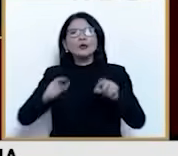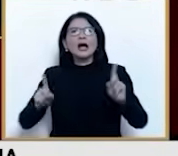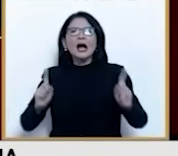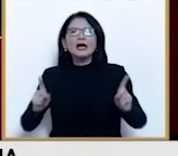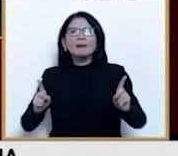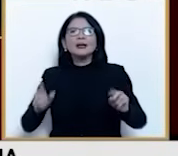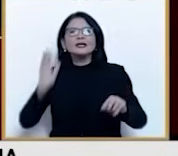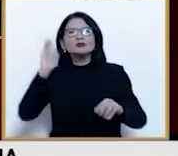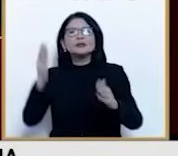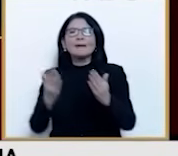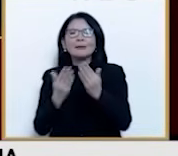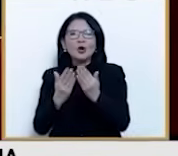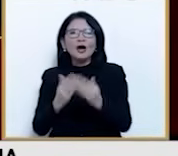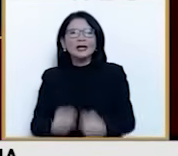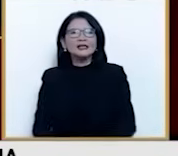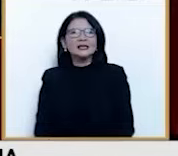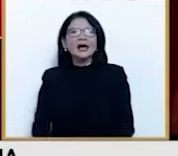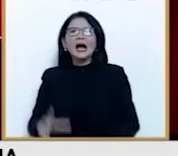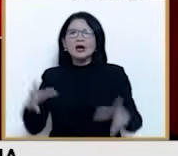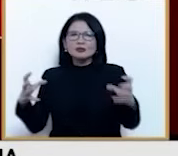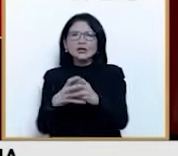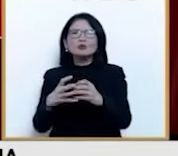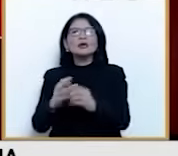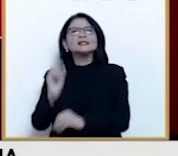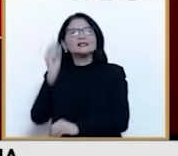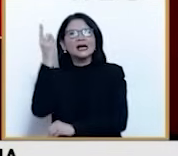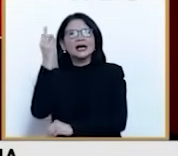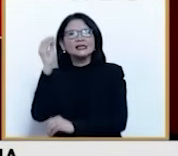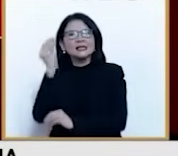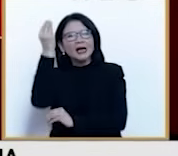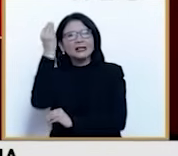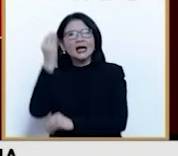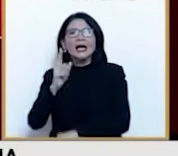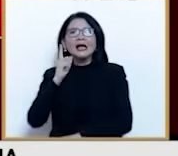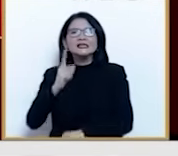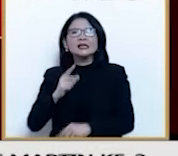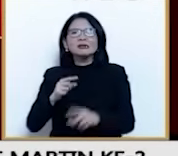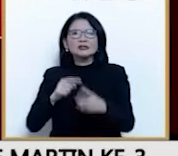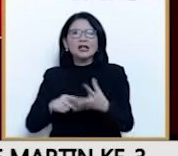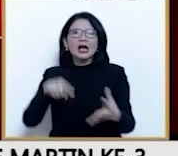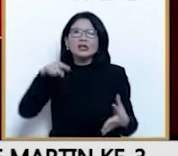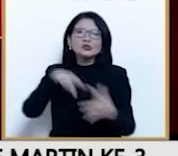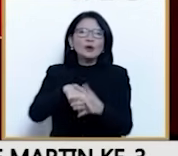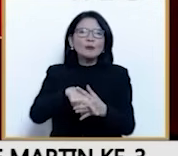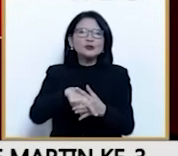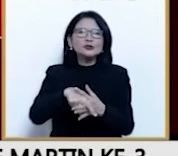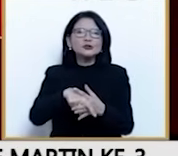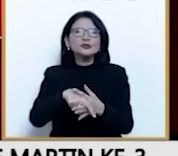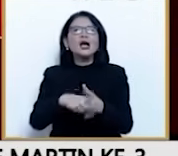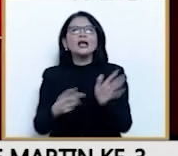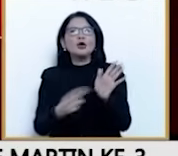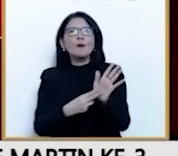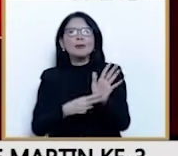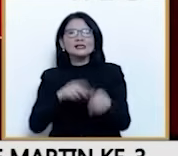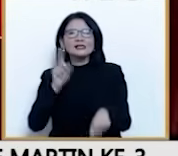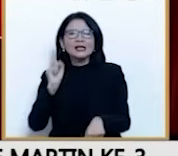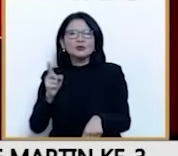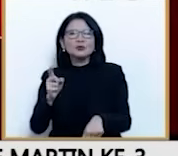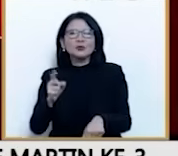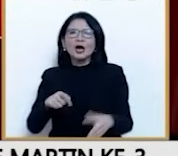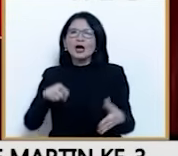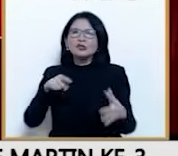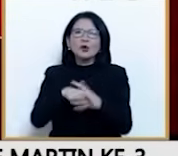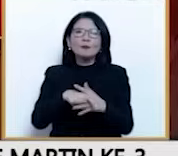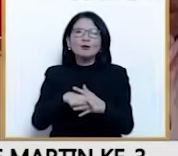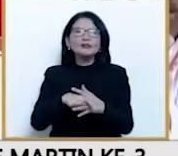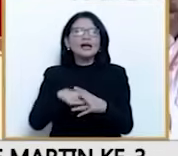sudah mendoakan. Mari satukan Jakarta dengan satu solusi, coblos Ridho, coblos nomor 1, coblos yang